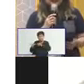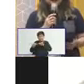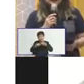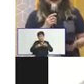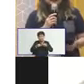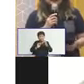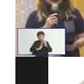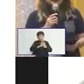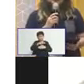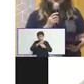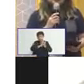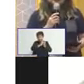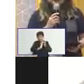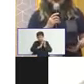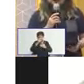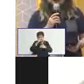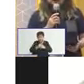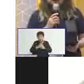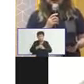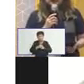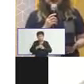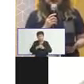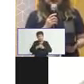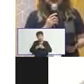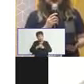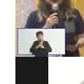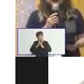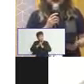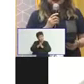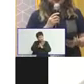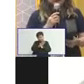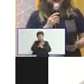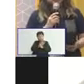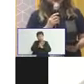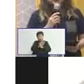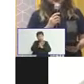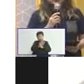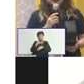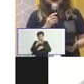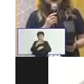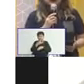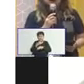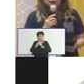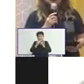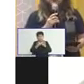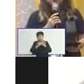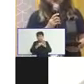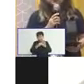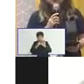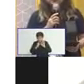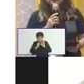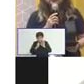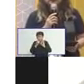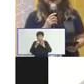่ ะก่อนที่เราจะเริ่มเสวนาวันที่2เนี่ยอยากจะสำหรับคนที่เข้ามาเร็วนะคะก็จะมาขอสรุป